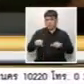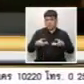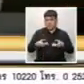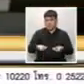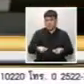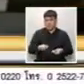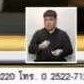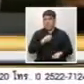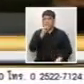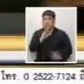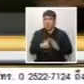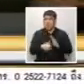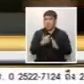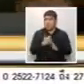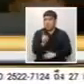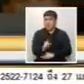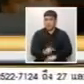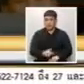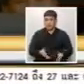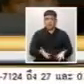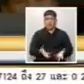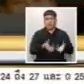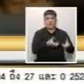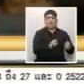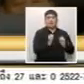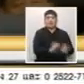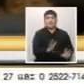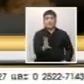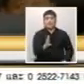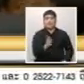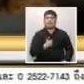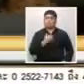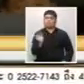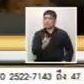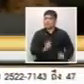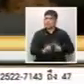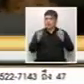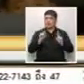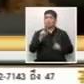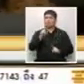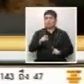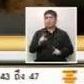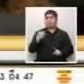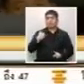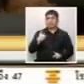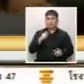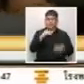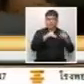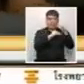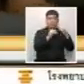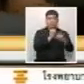จะบอกเหตุผลปัญหาว่าไม่มีที่ทิ้งการกำหนดออกมาแล้วเนี่ยมันจะต้องมีที่ไปแล้ว